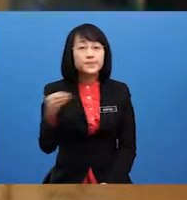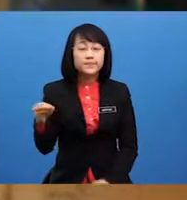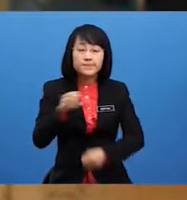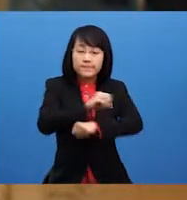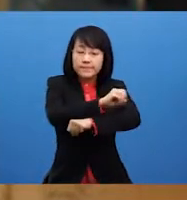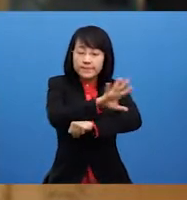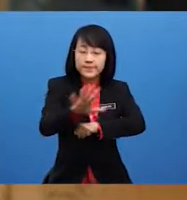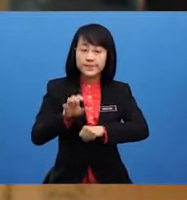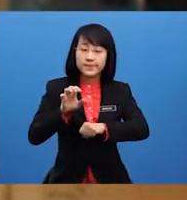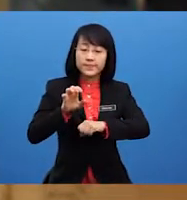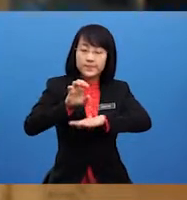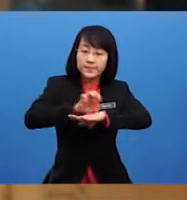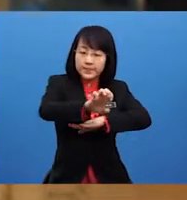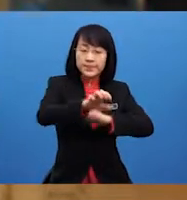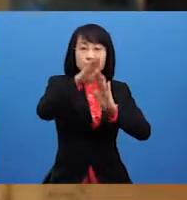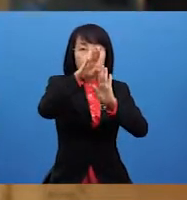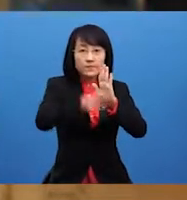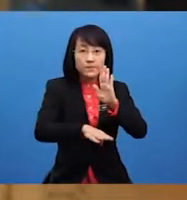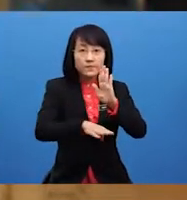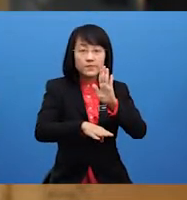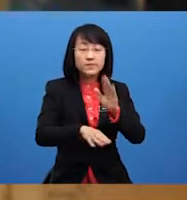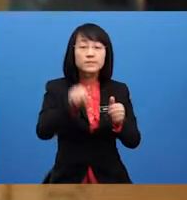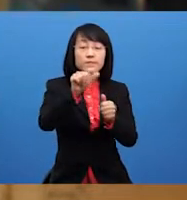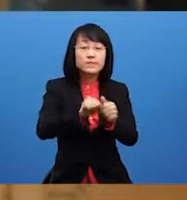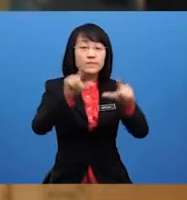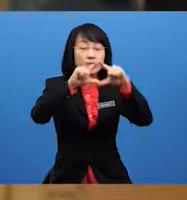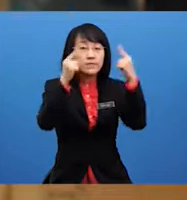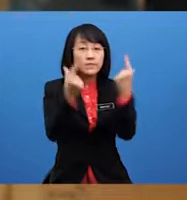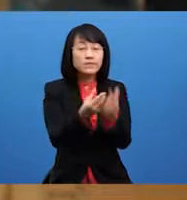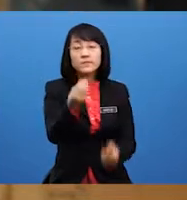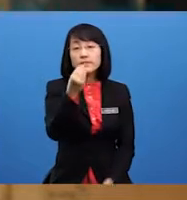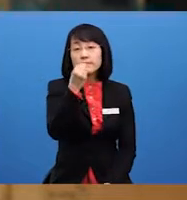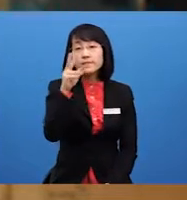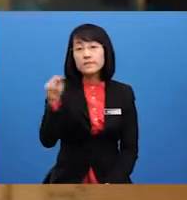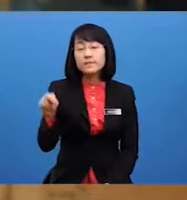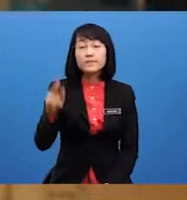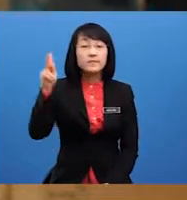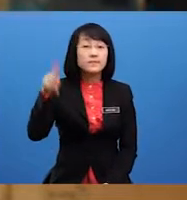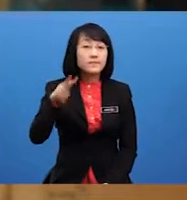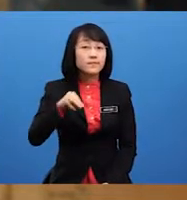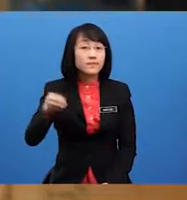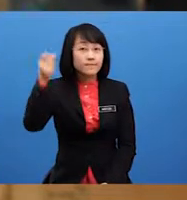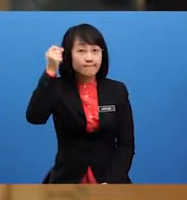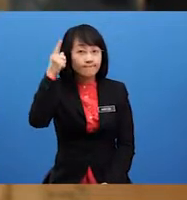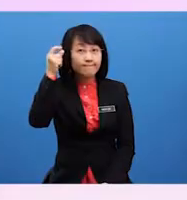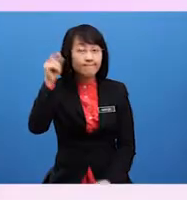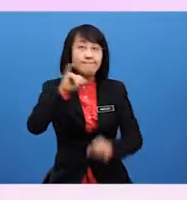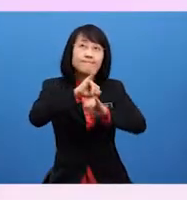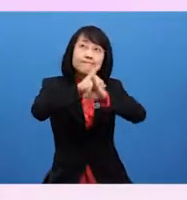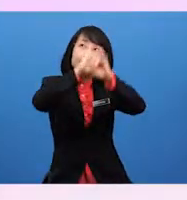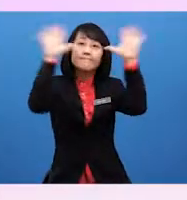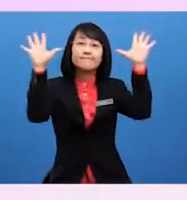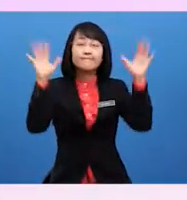kesan kekurangan setiap kelas makanan. Pastikan murid-murid faham dengan jelas.